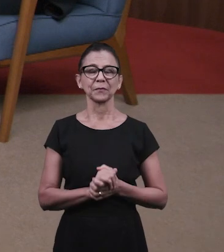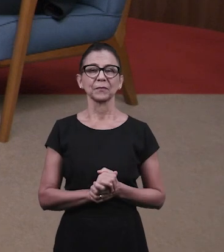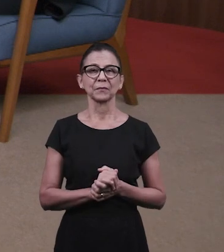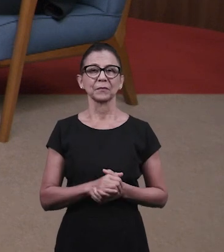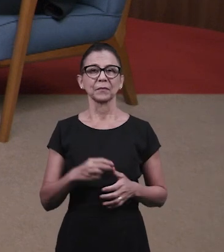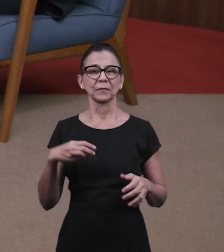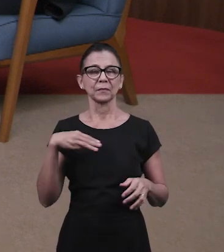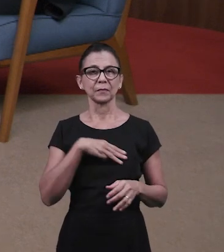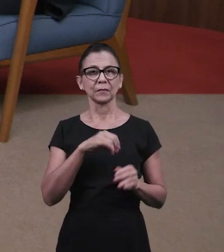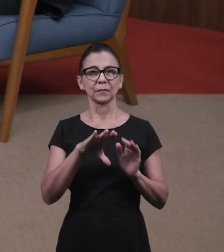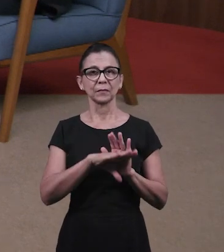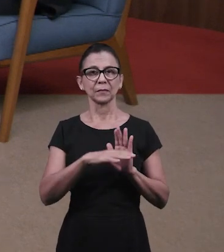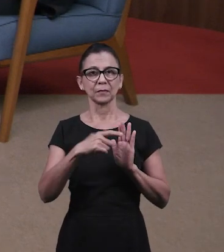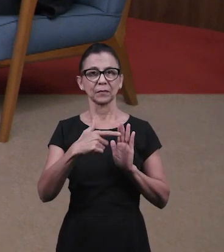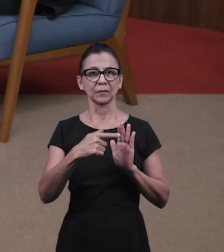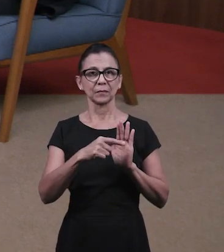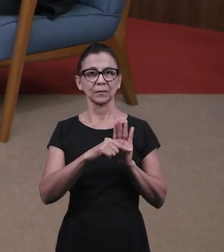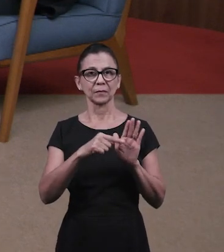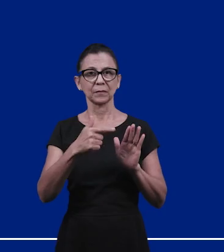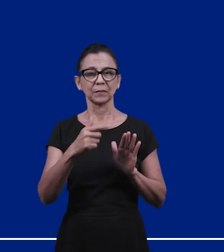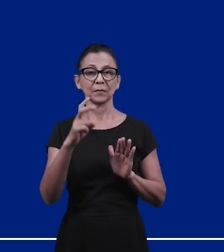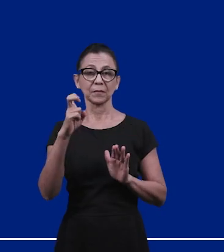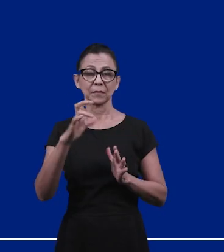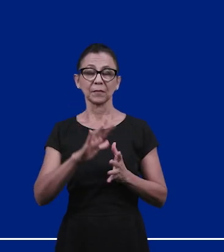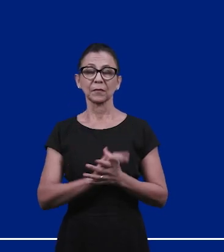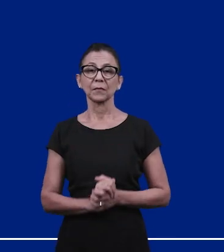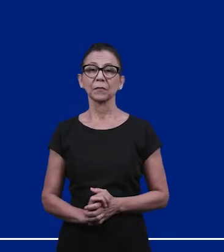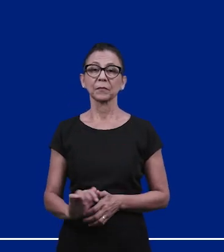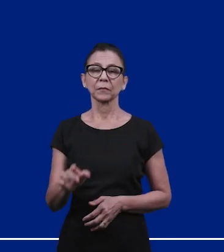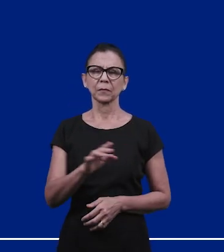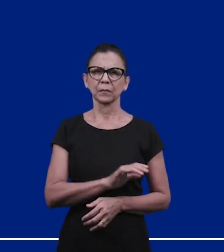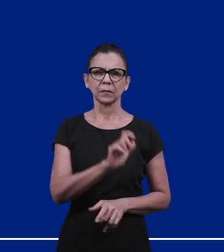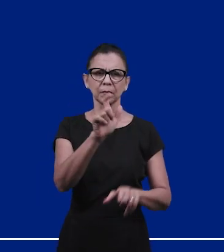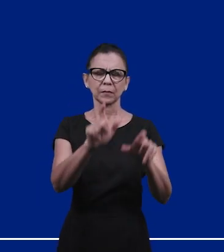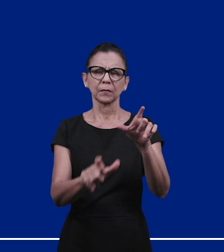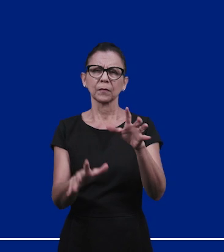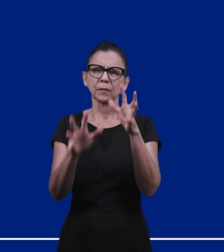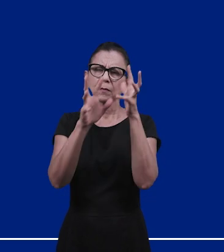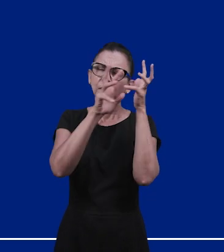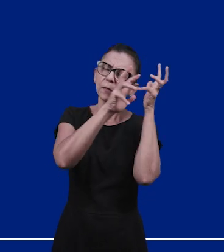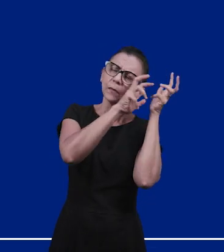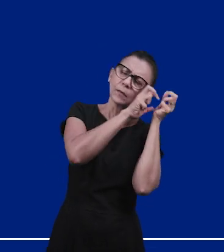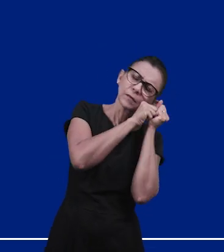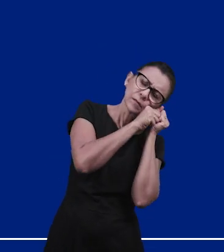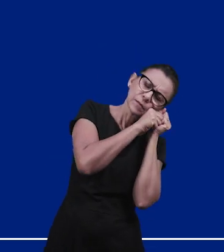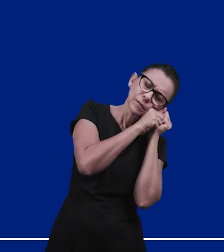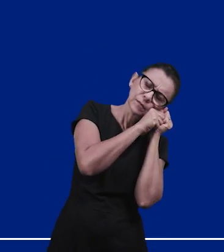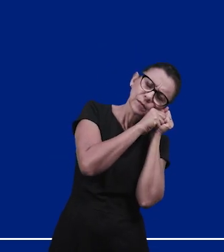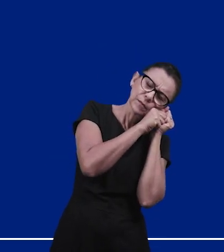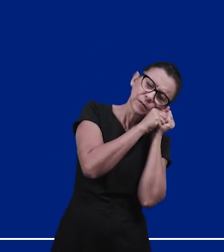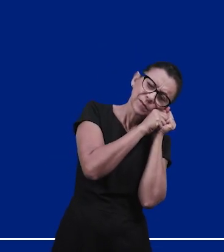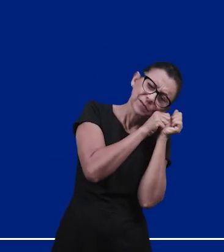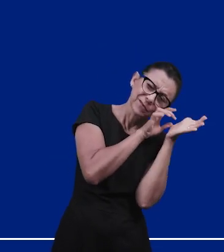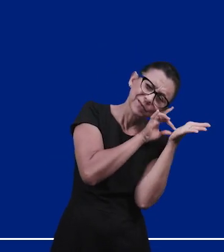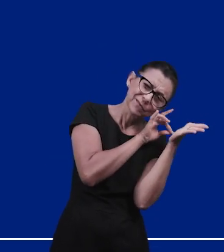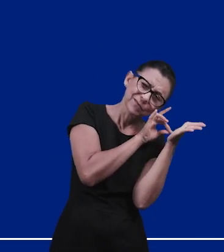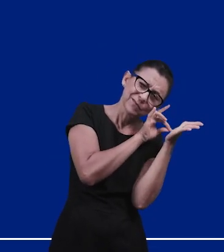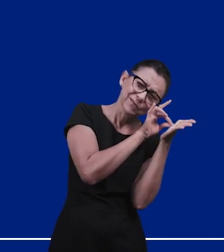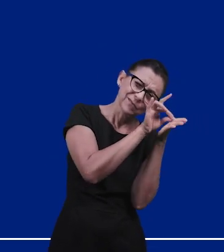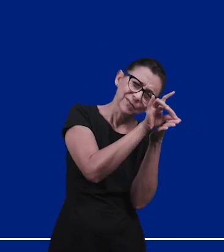retrouvons cette parabole. Et le texte nous dit: Mais en dormant les hommes, leur ennemi est venu et a